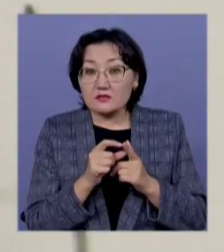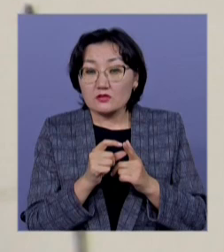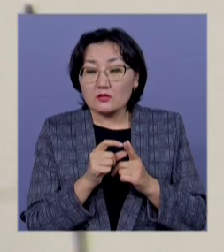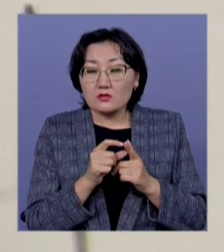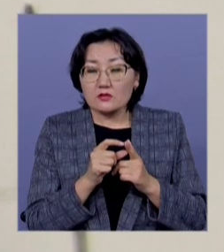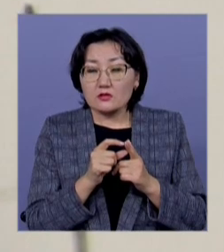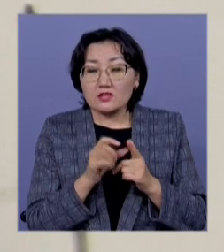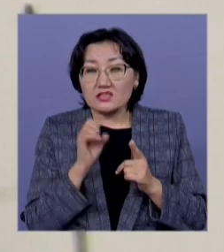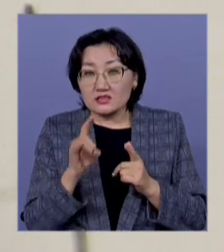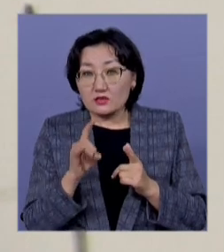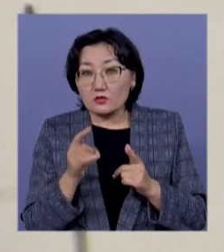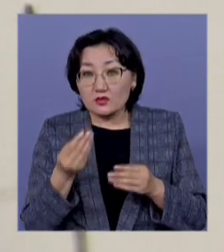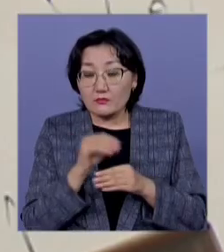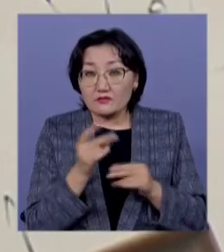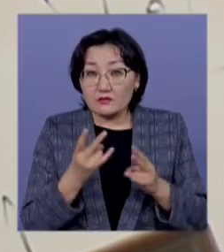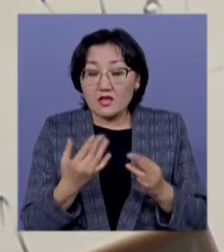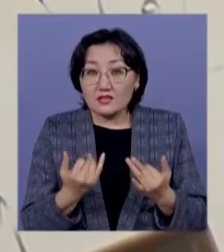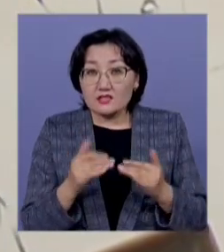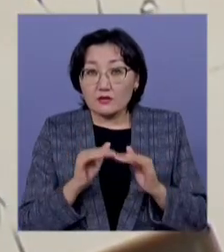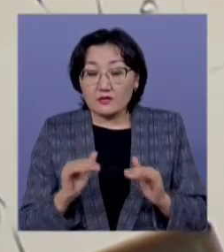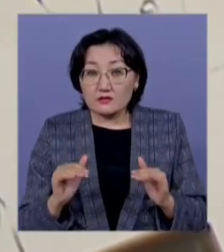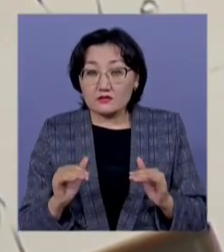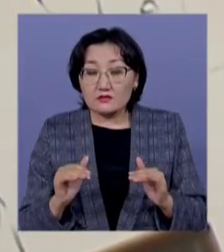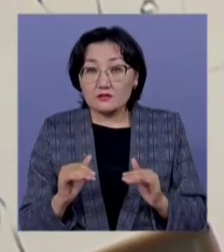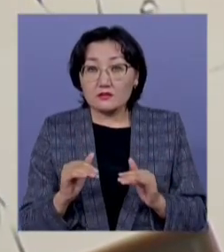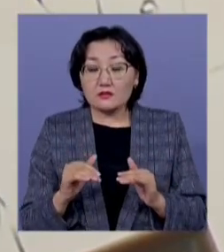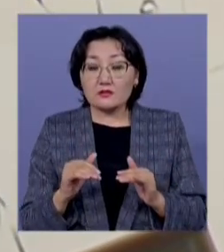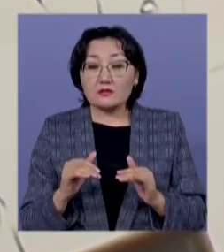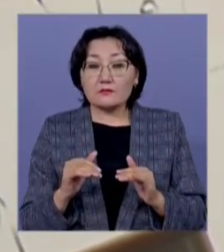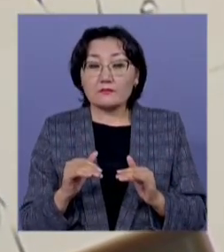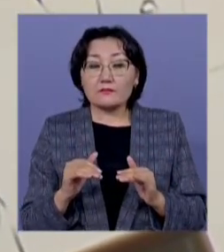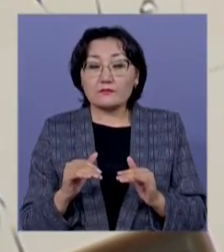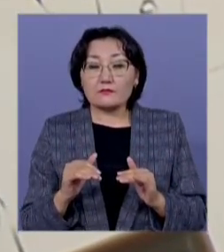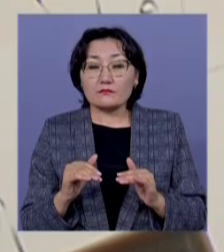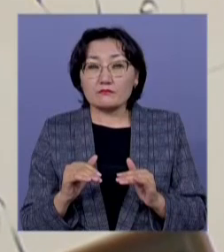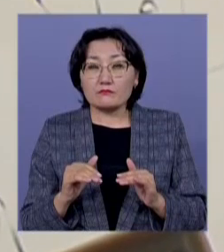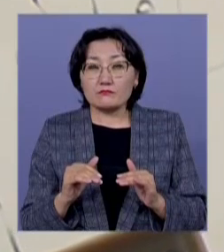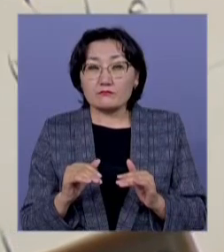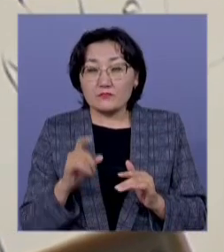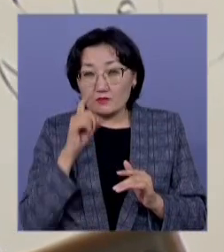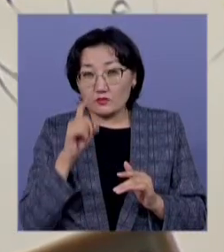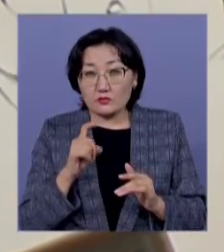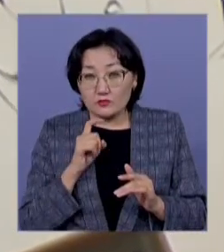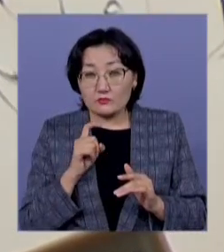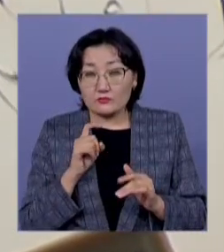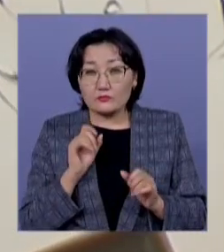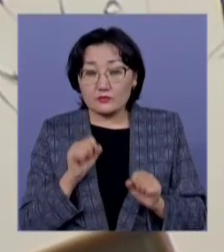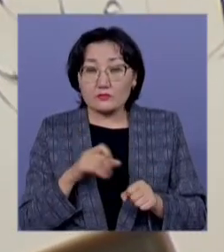Ортада оны қосу керек. Қазіргі ұрпаққа ол не көрінуі мүмкін бір түрлі. Ерсі көрінуі